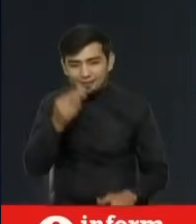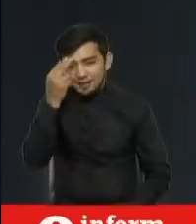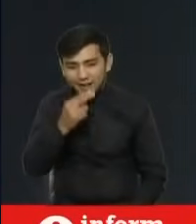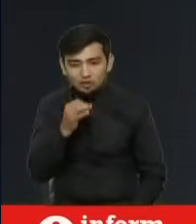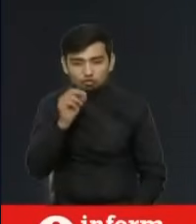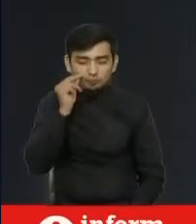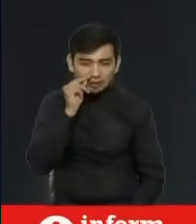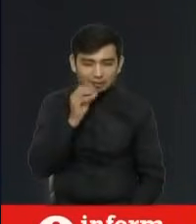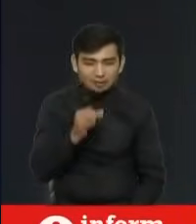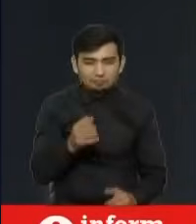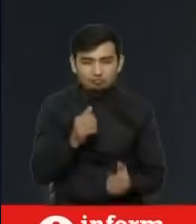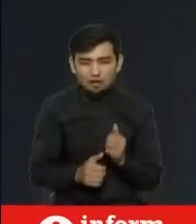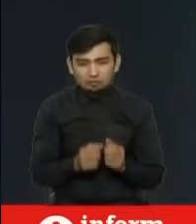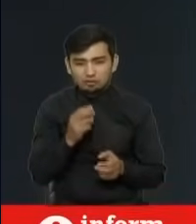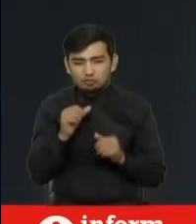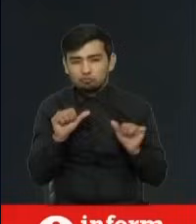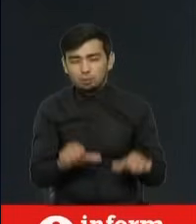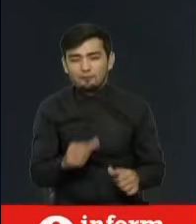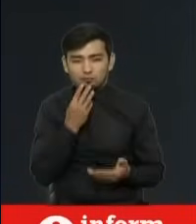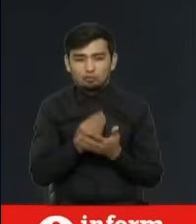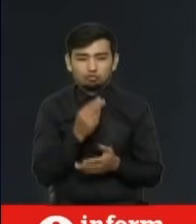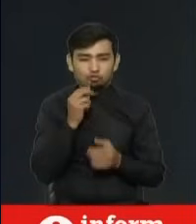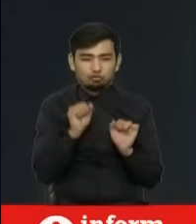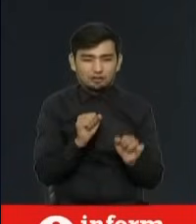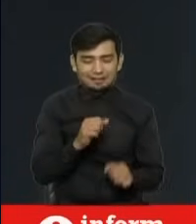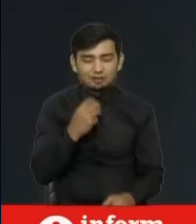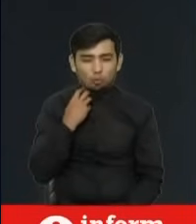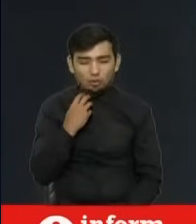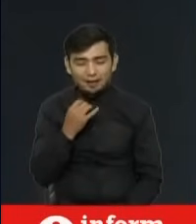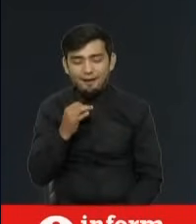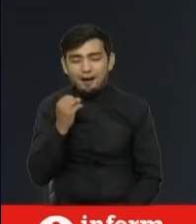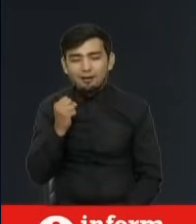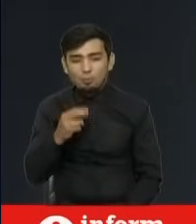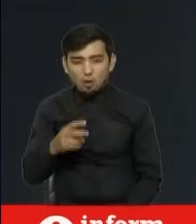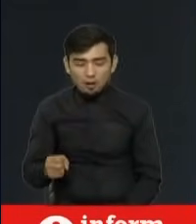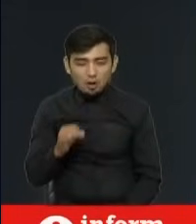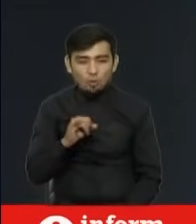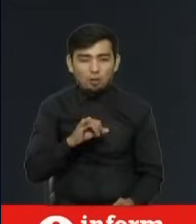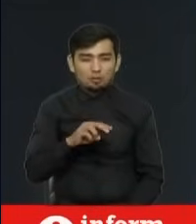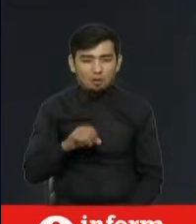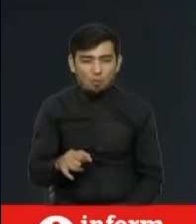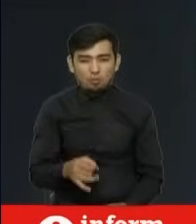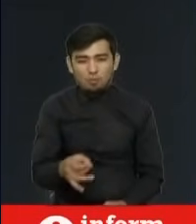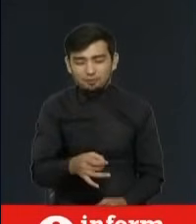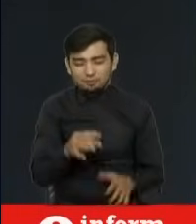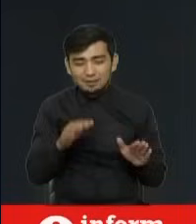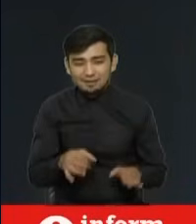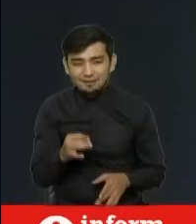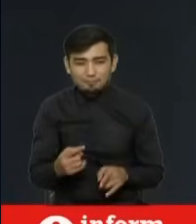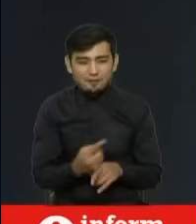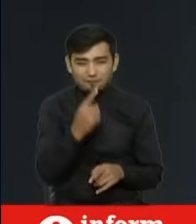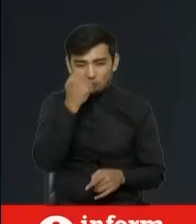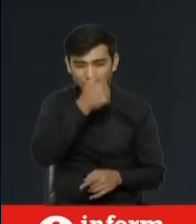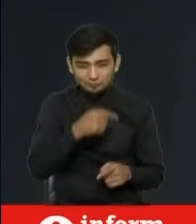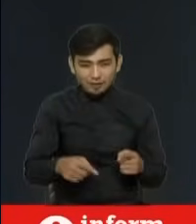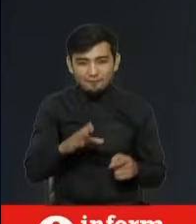Шимкент реже за защитой своих прав обращаются жители ларди Акмолинской и ул тавс областей за первое полугодие в